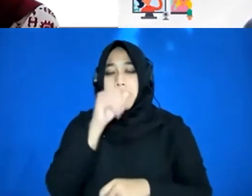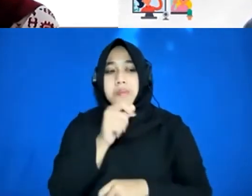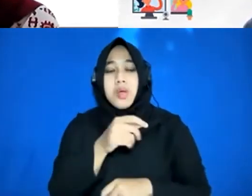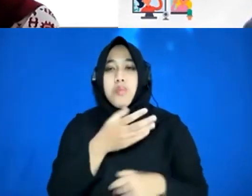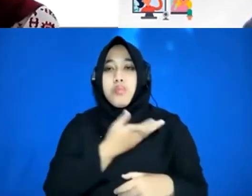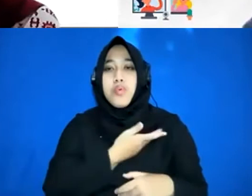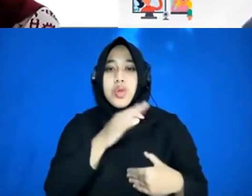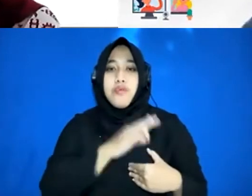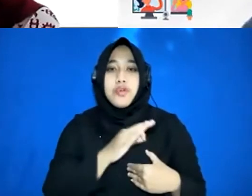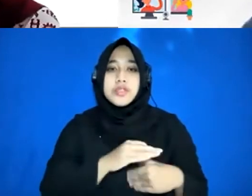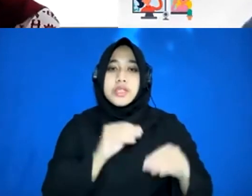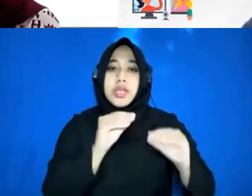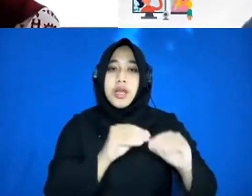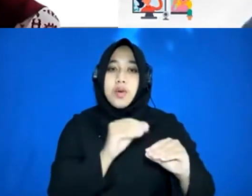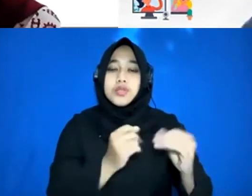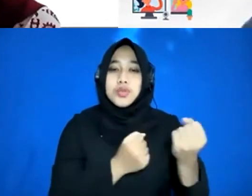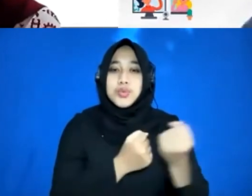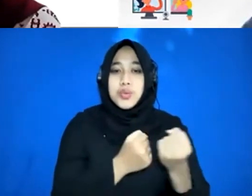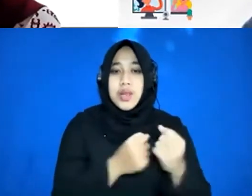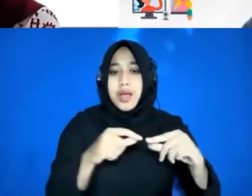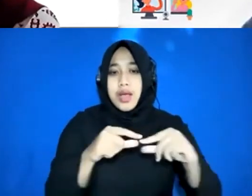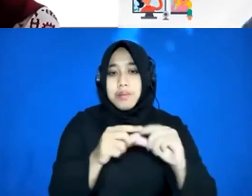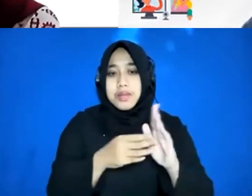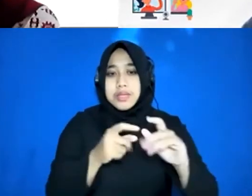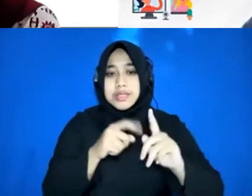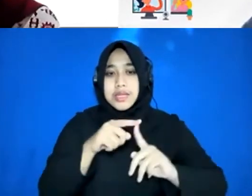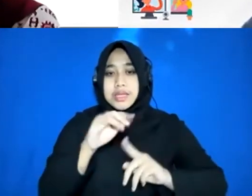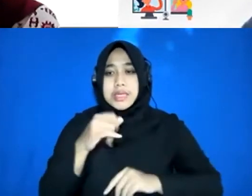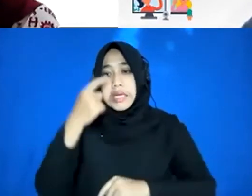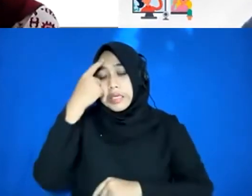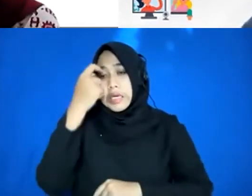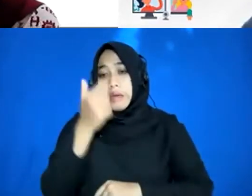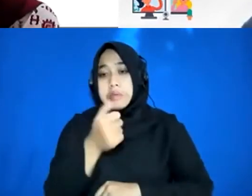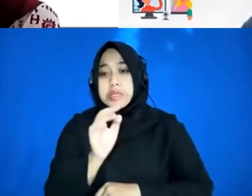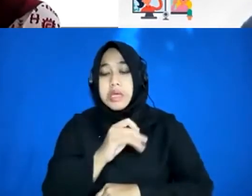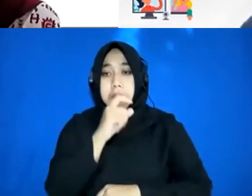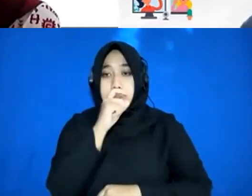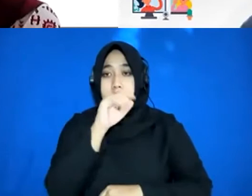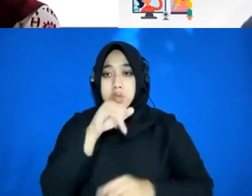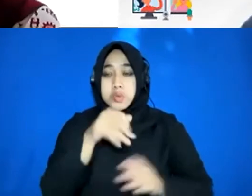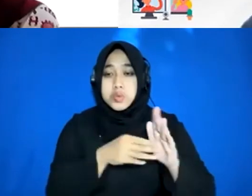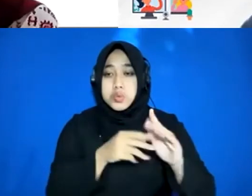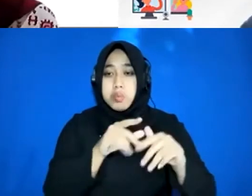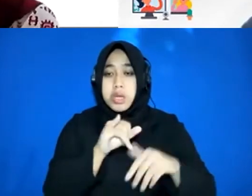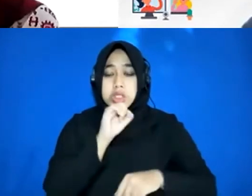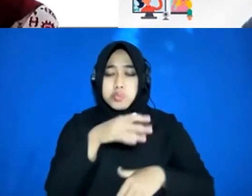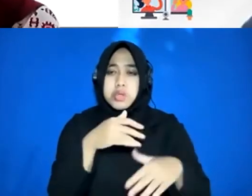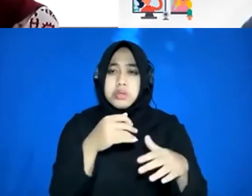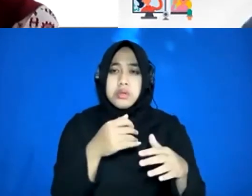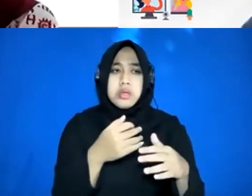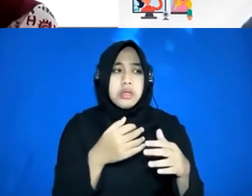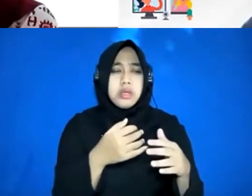fungsi edukasi, suportif dan juga administrasi gitu. Nah, kira-kira bisa nggak Mas Jumali menyebutkan apa saja sih bentuk